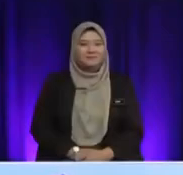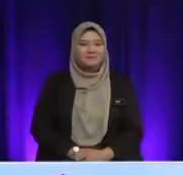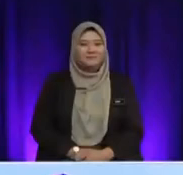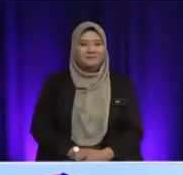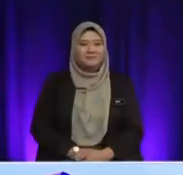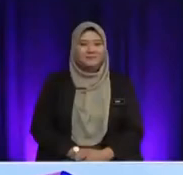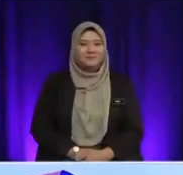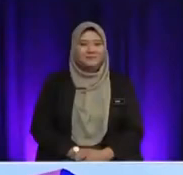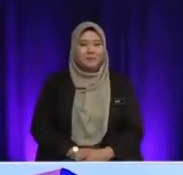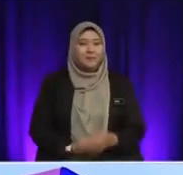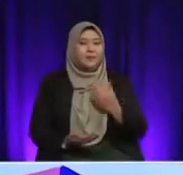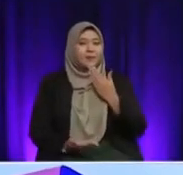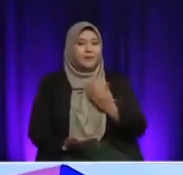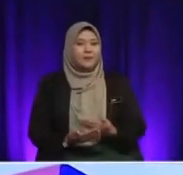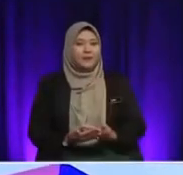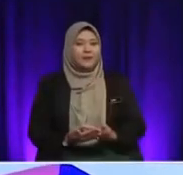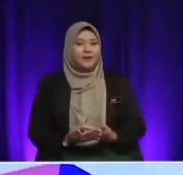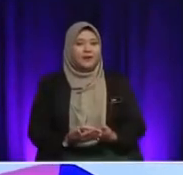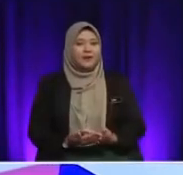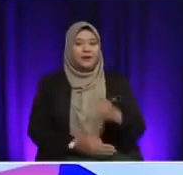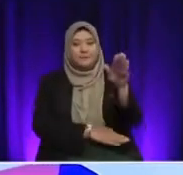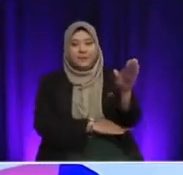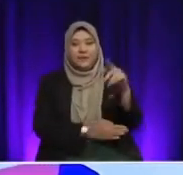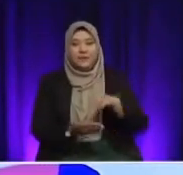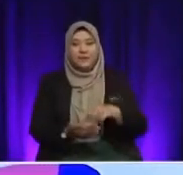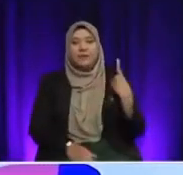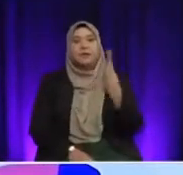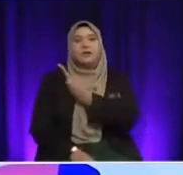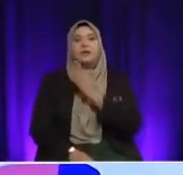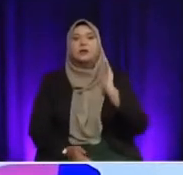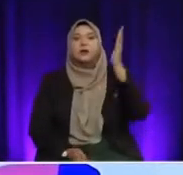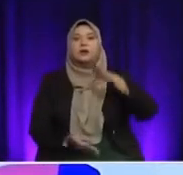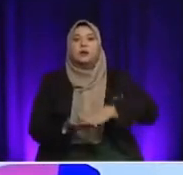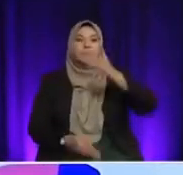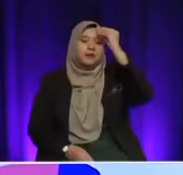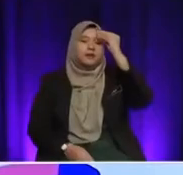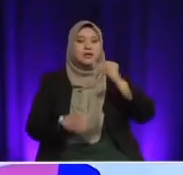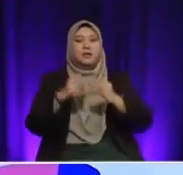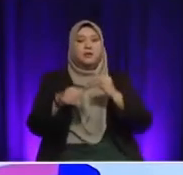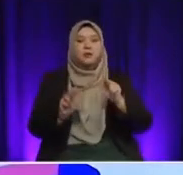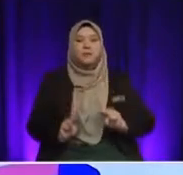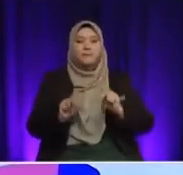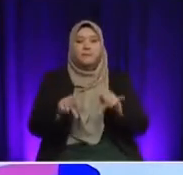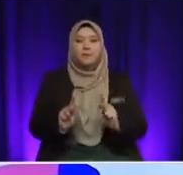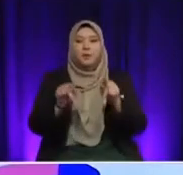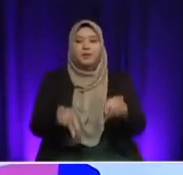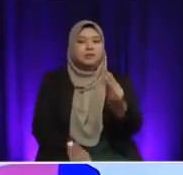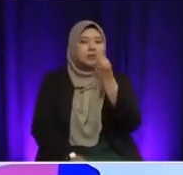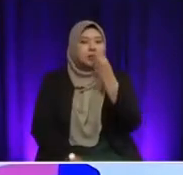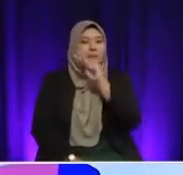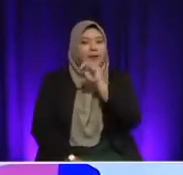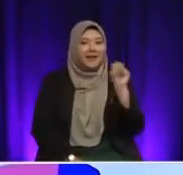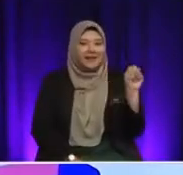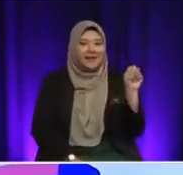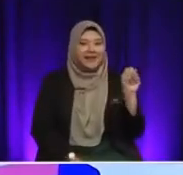Baiklah murid-murid, bagi mata pelajaran pemprosesan makanan bersama-sama dengan kita. Jom kita persilakan Cikgu Nur Rumaizah Muhammad daripada SMK Puteri